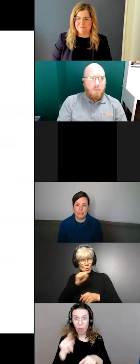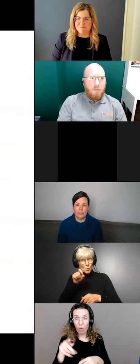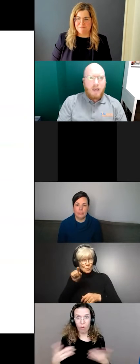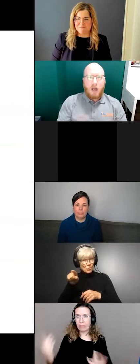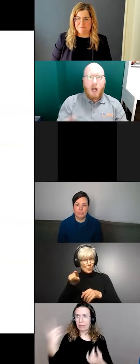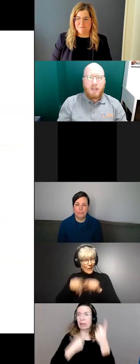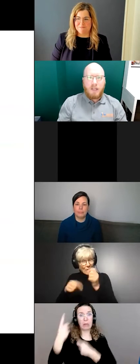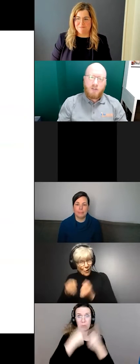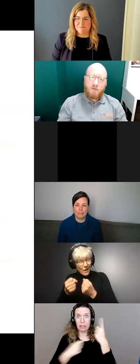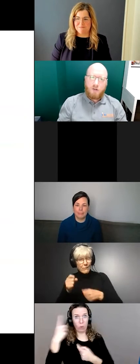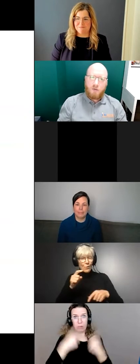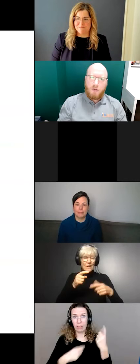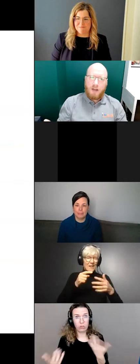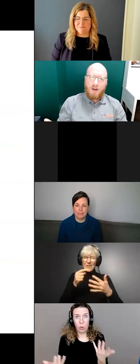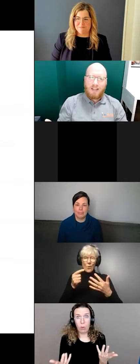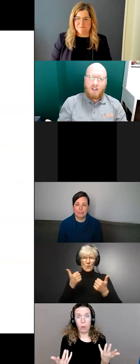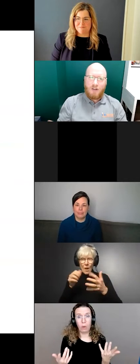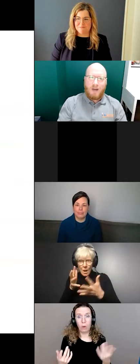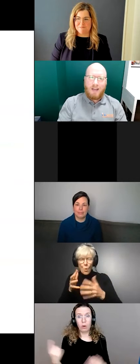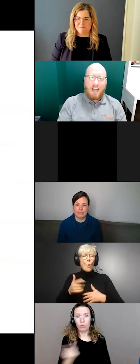que vous vous faites poser des questions comme ça ou